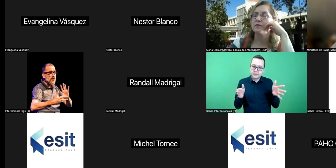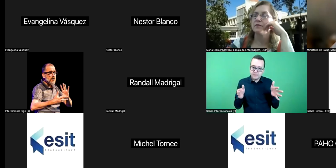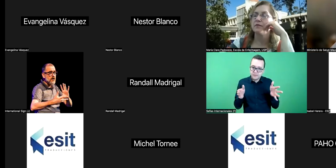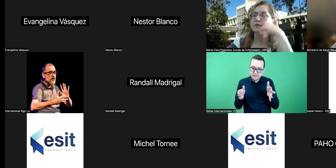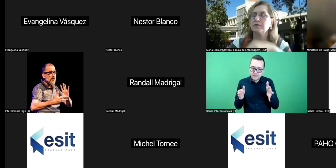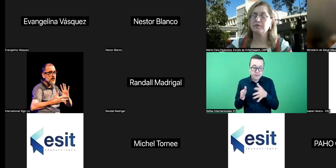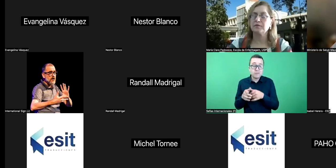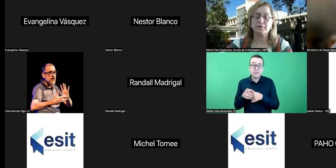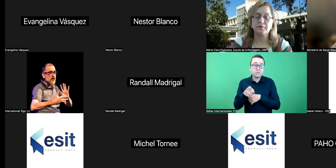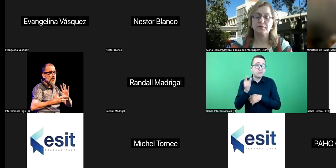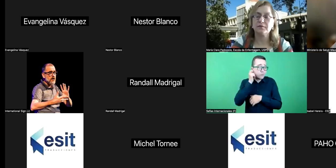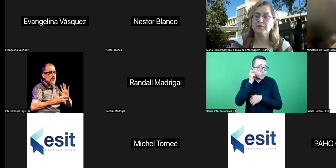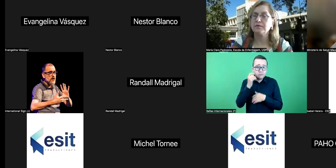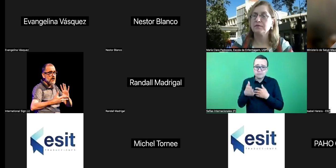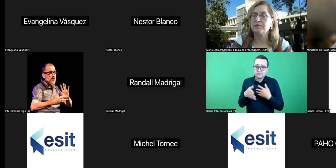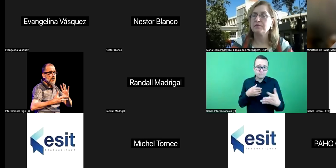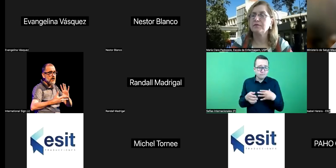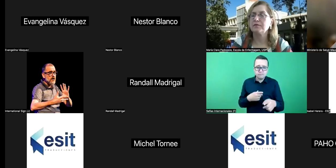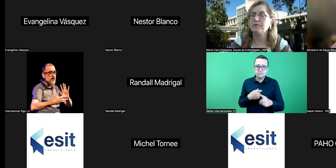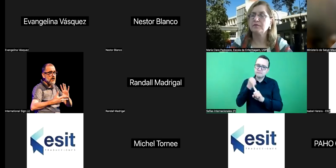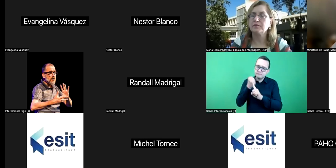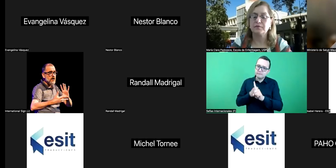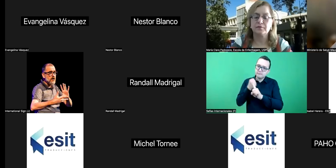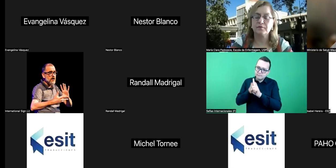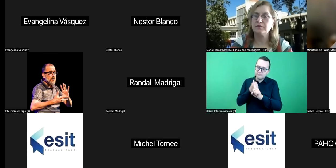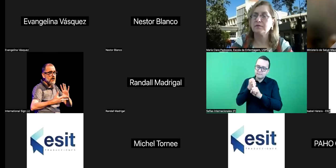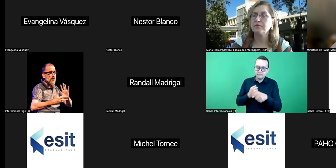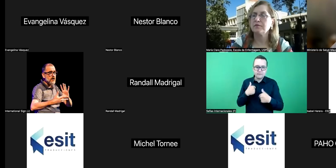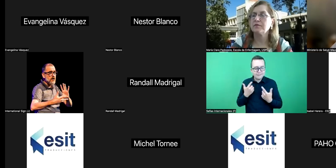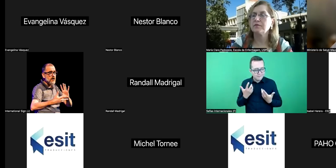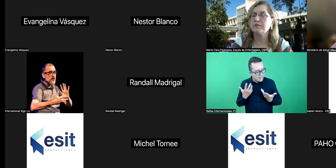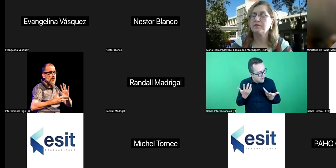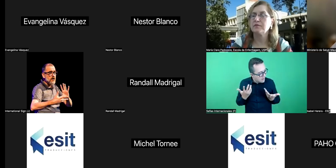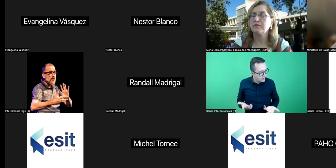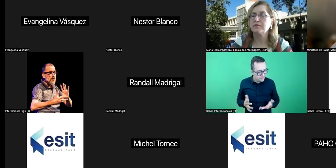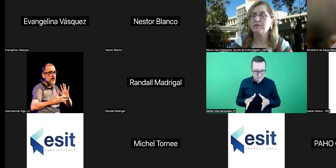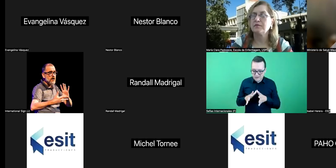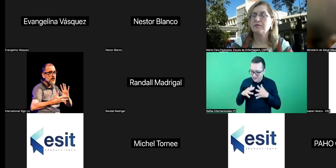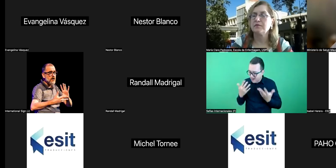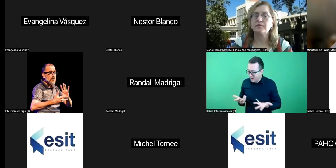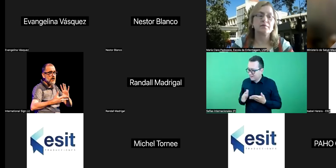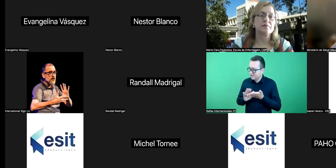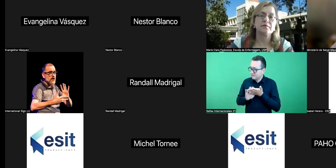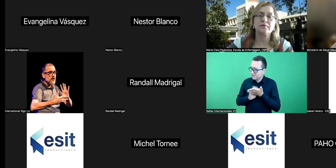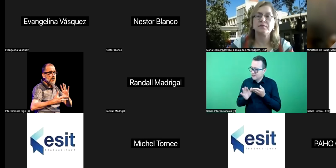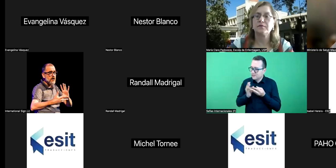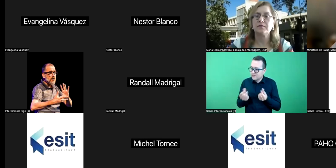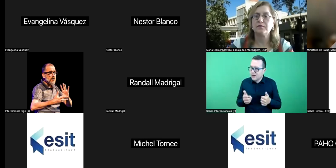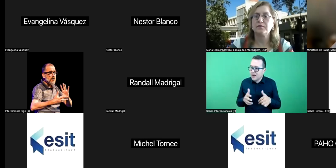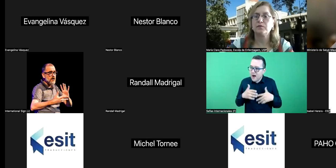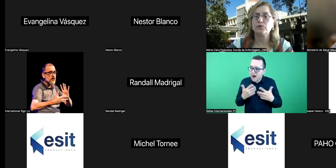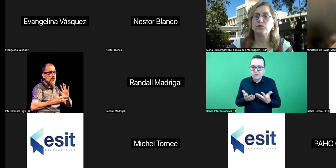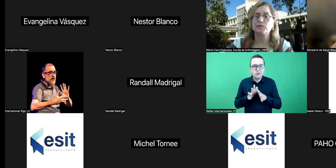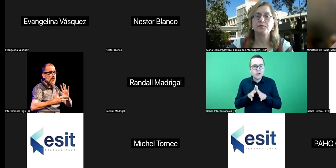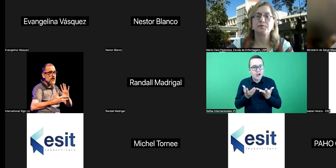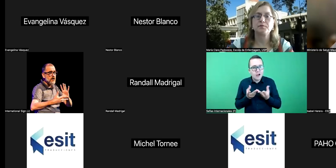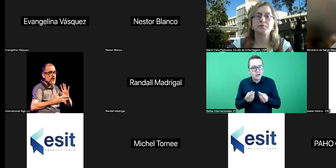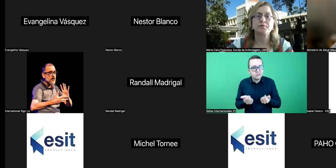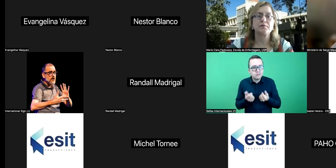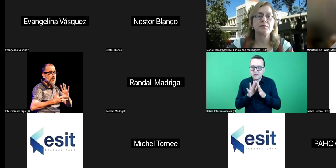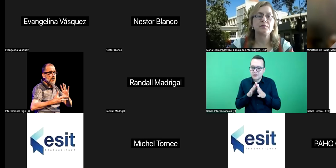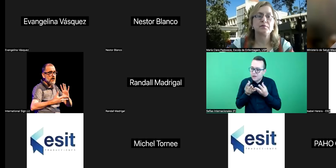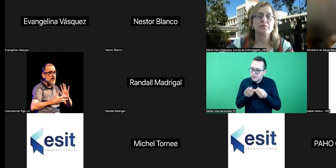Et malgré ces diagnostics qui n'étaient pas du tout encourageants, elle a continué à se poser des questions, à chercher des